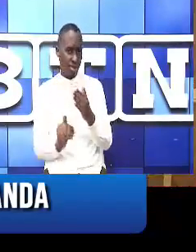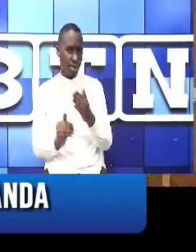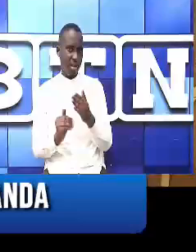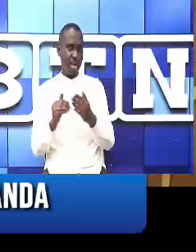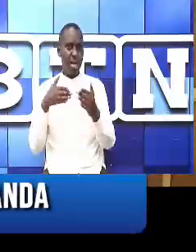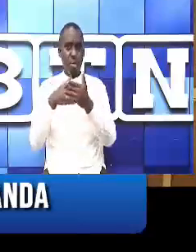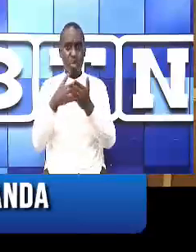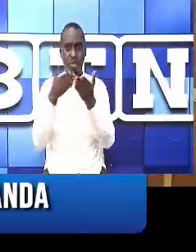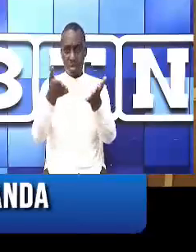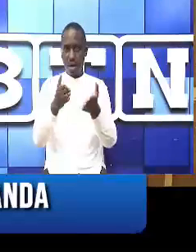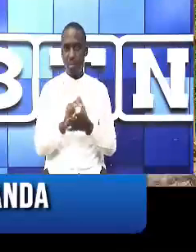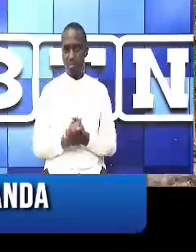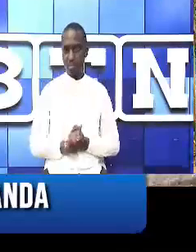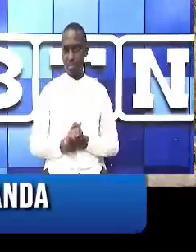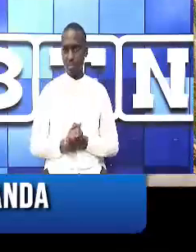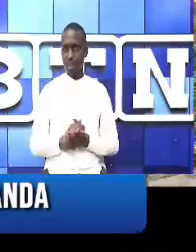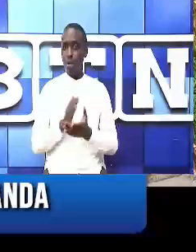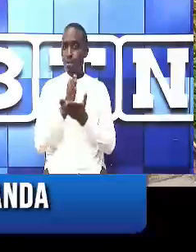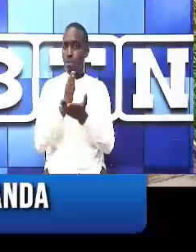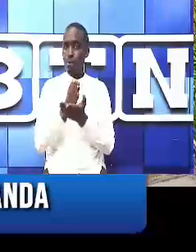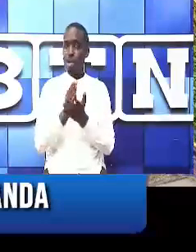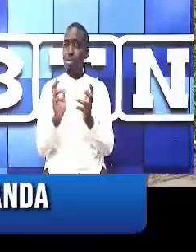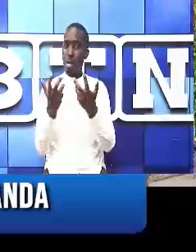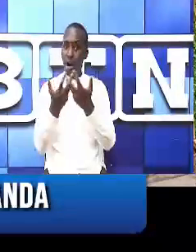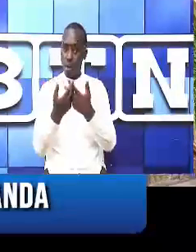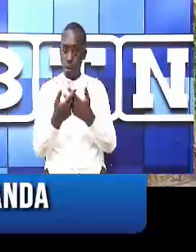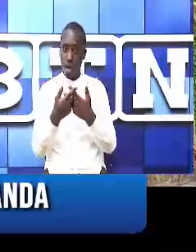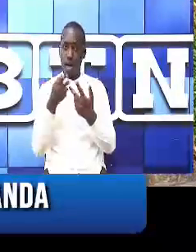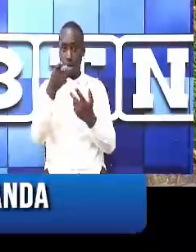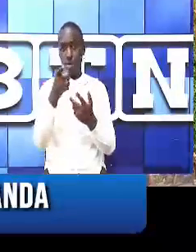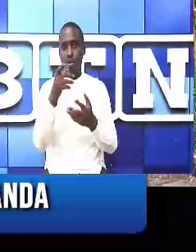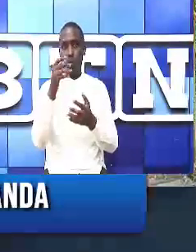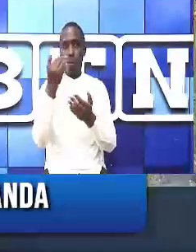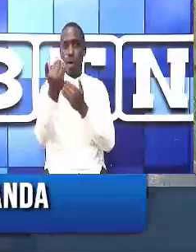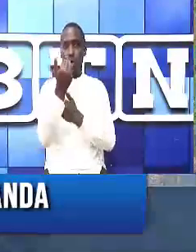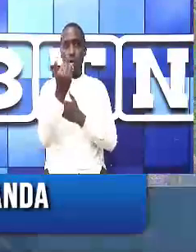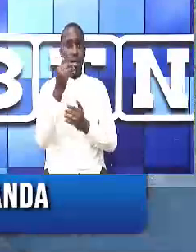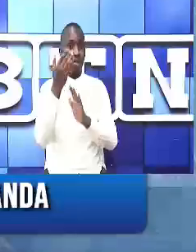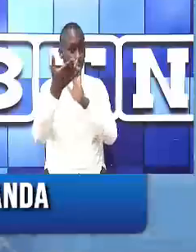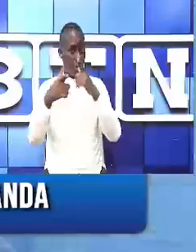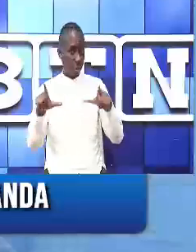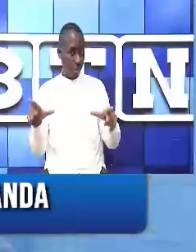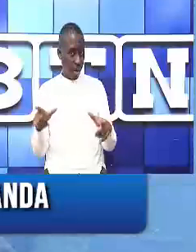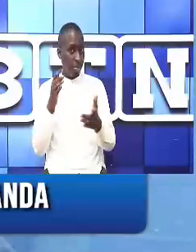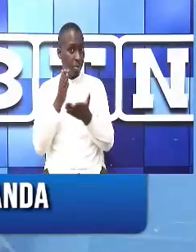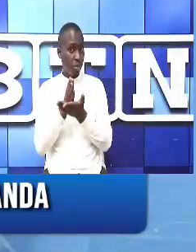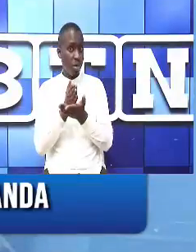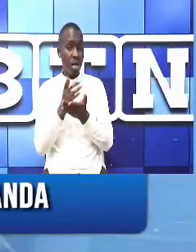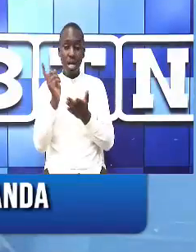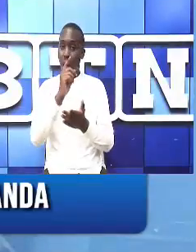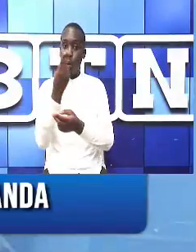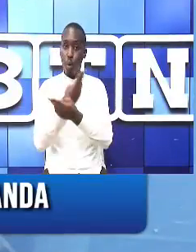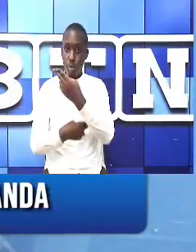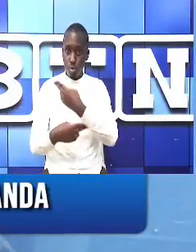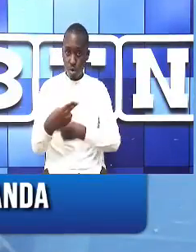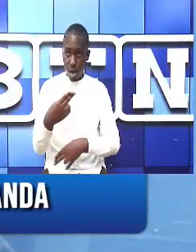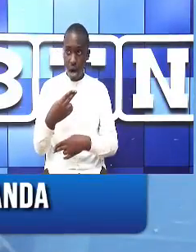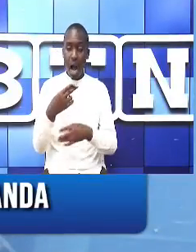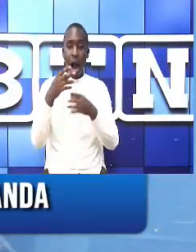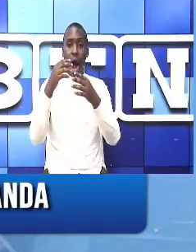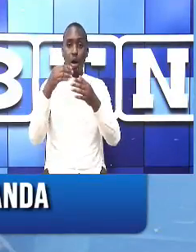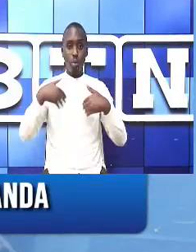niho imbogamizi ye ofete birajyana n'icyo wari umbajije ngo ururimi rw'amarenga ibyo risambu yavugaga ntabwo ubumuga